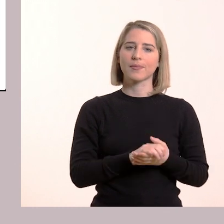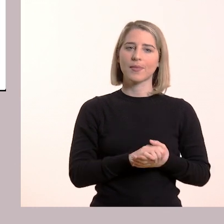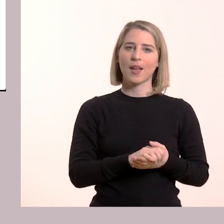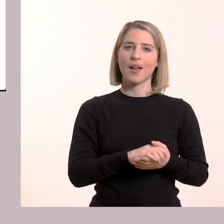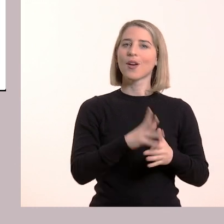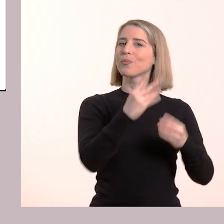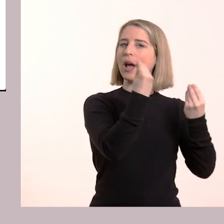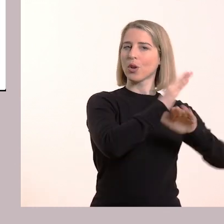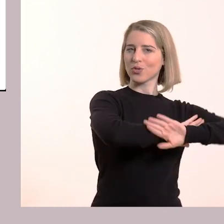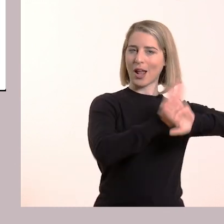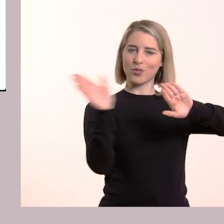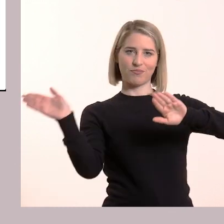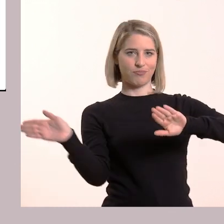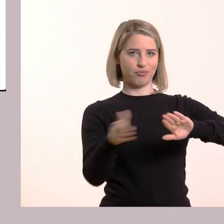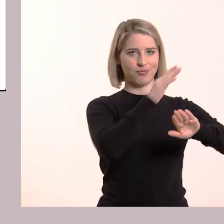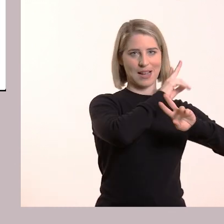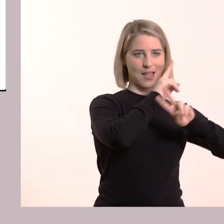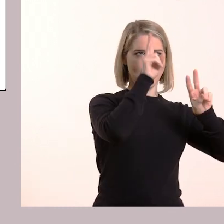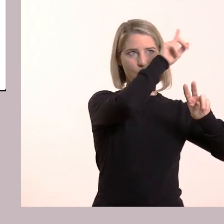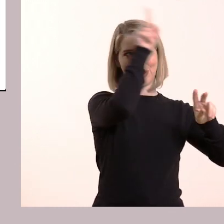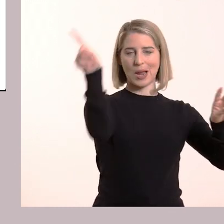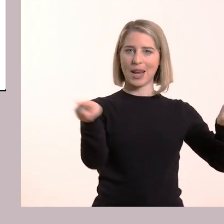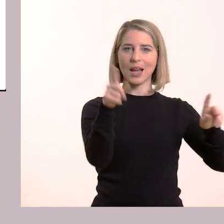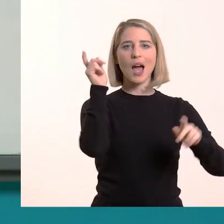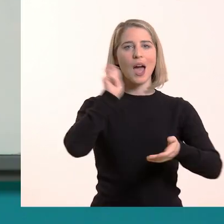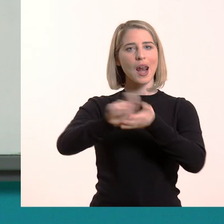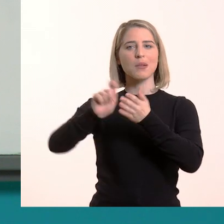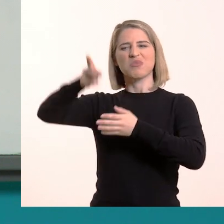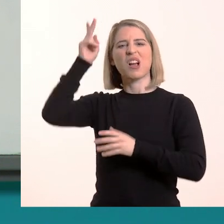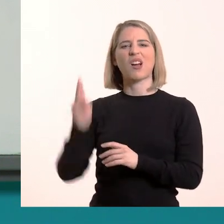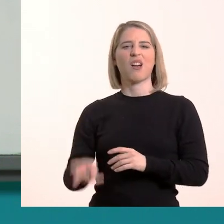2.800, και να γράψουμε του κακού σε ήχη.